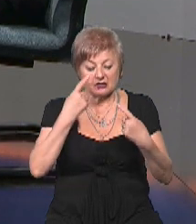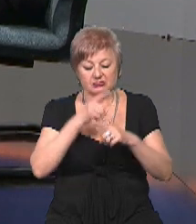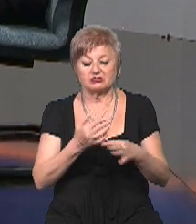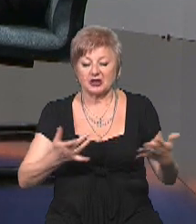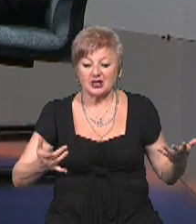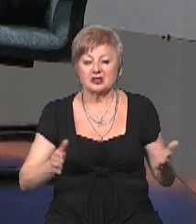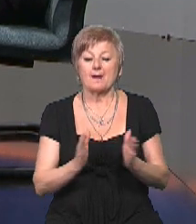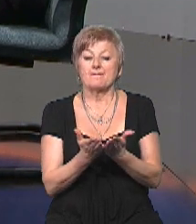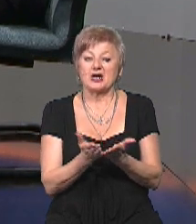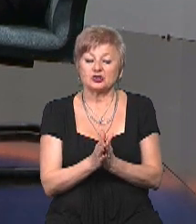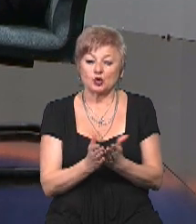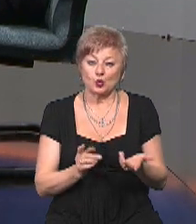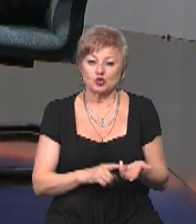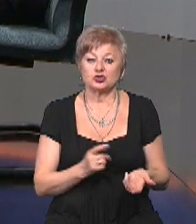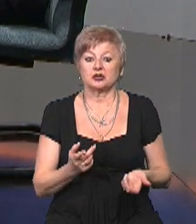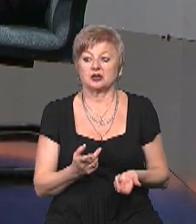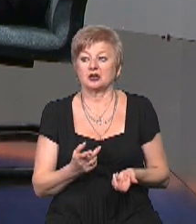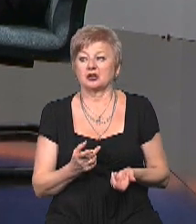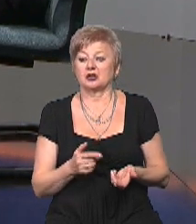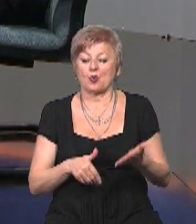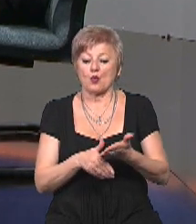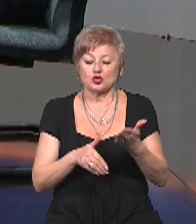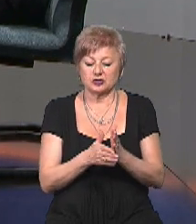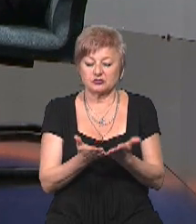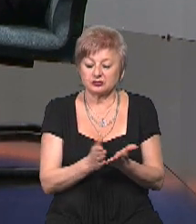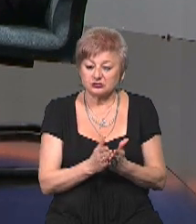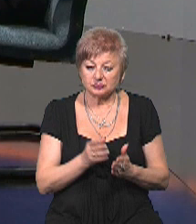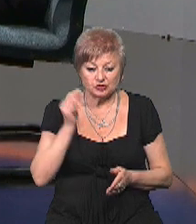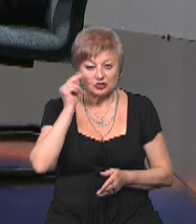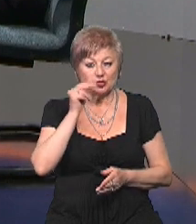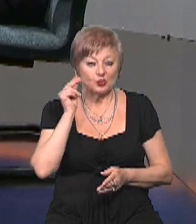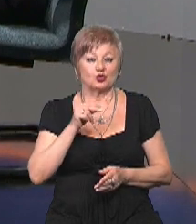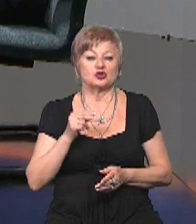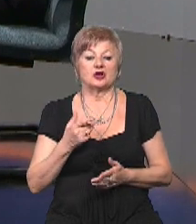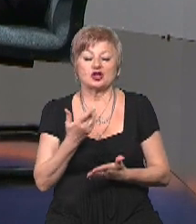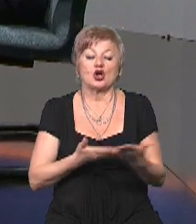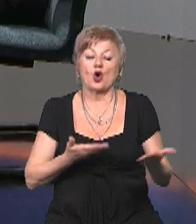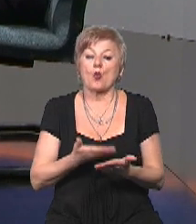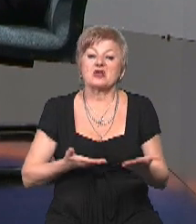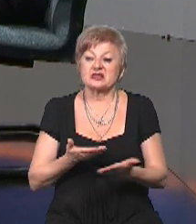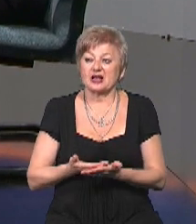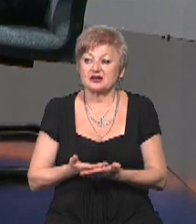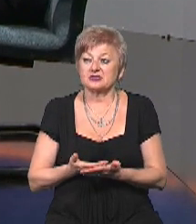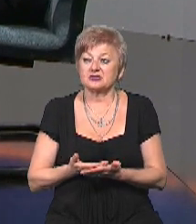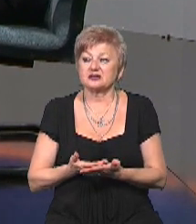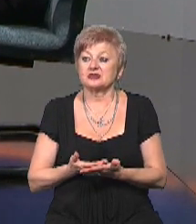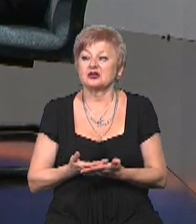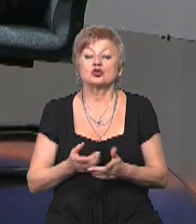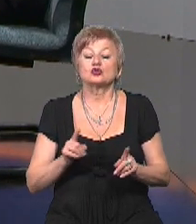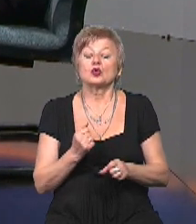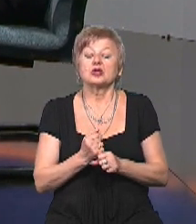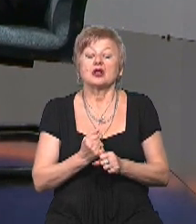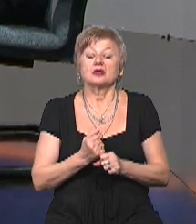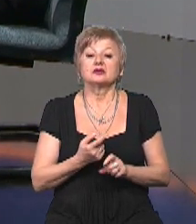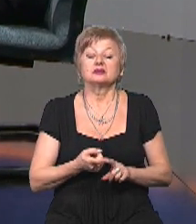розумію, підручники, посібники навчальні, методичні рекомендації. Що зробити з цією ситуацією?